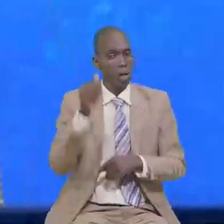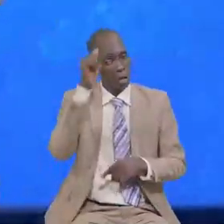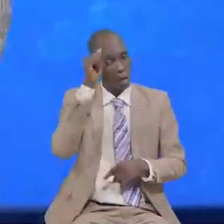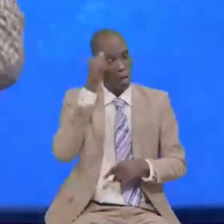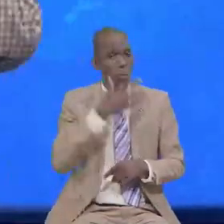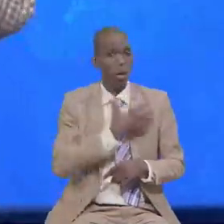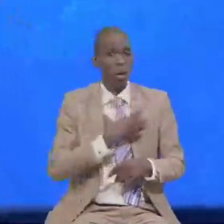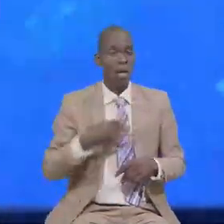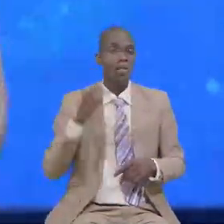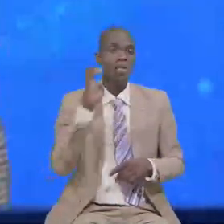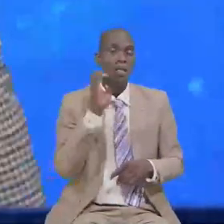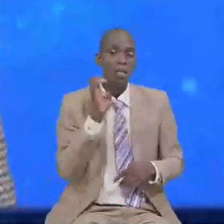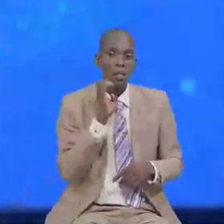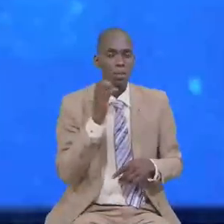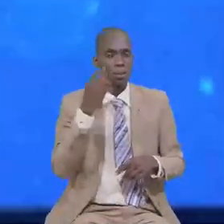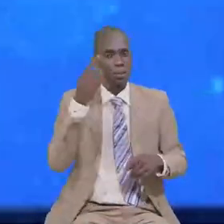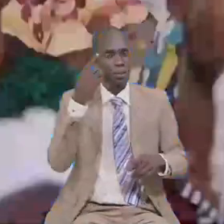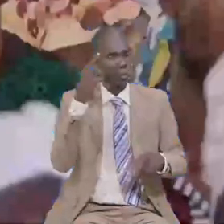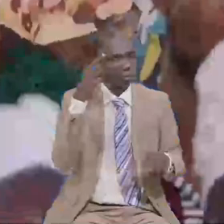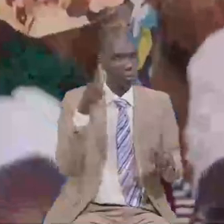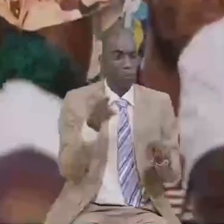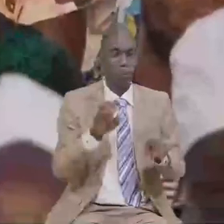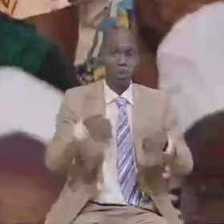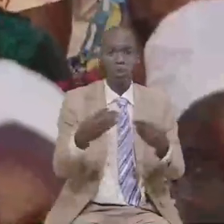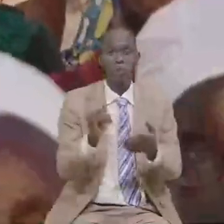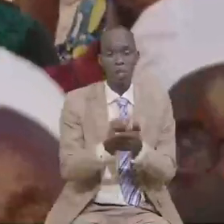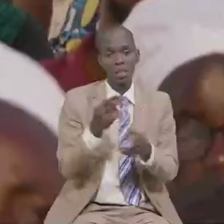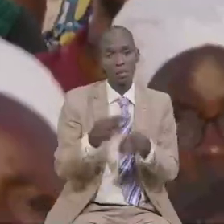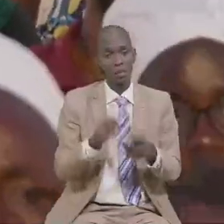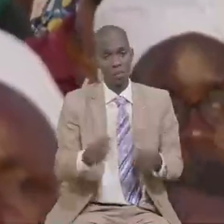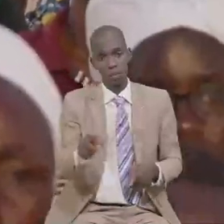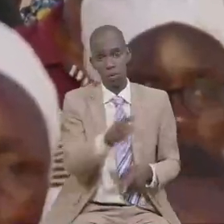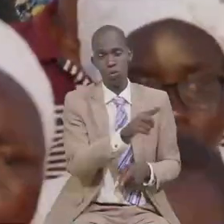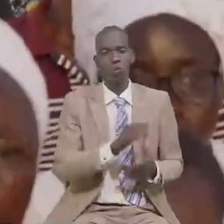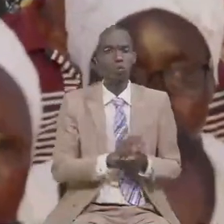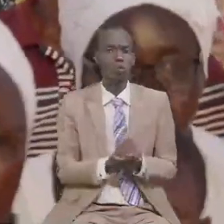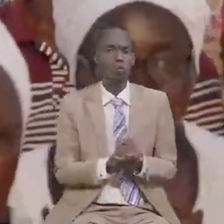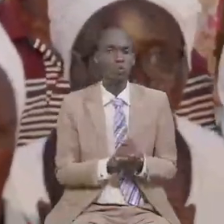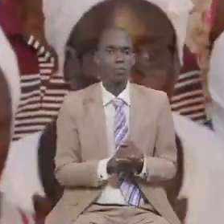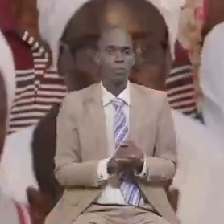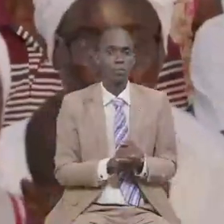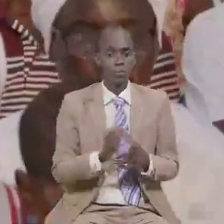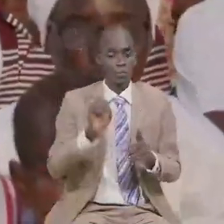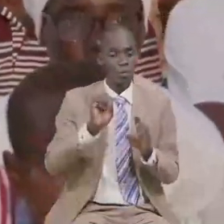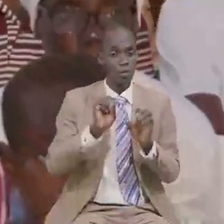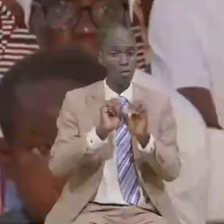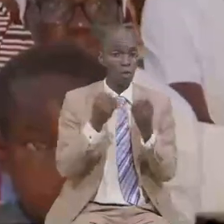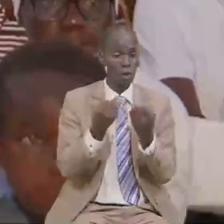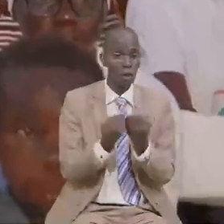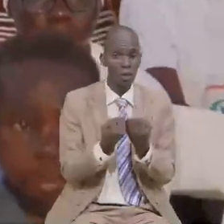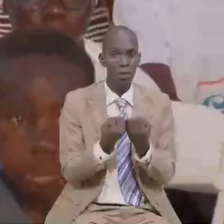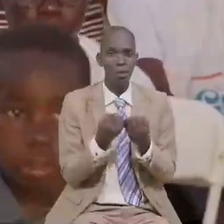Adam et Ève t'ont donné ce nom-là. Il s'est conféré sur toi.